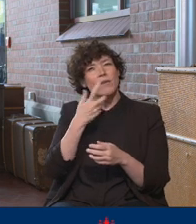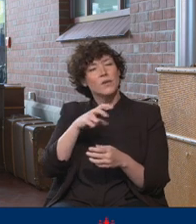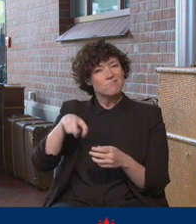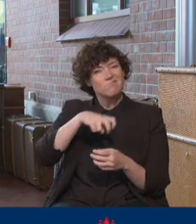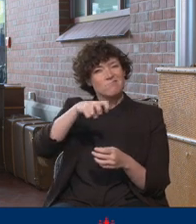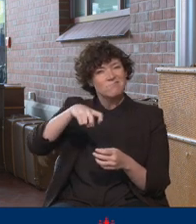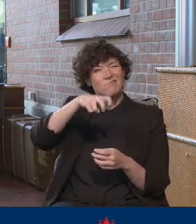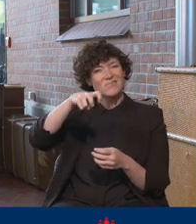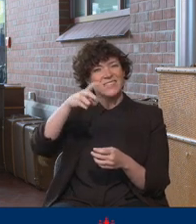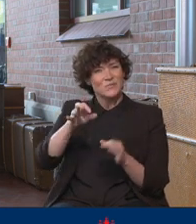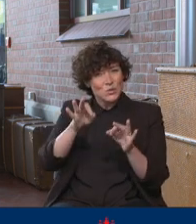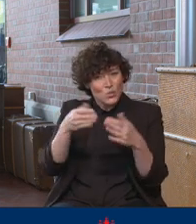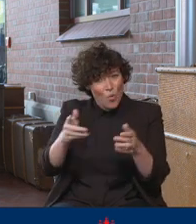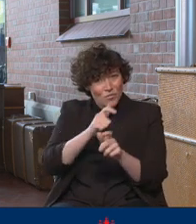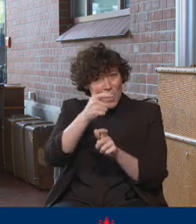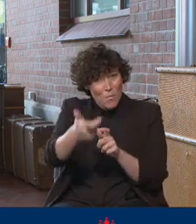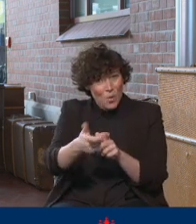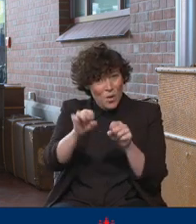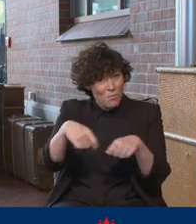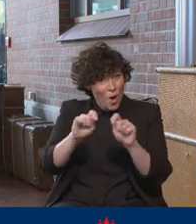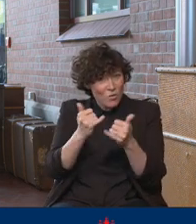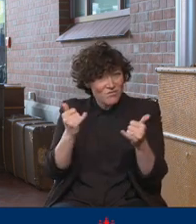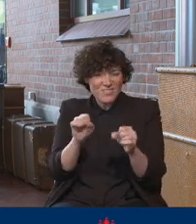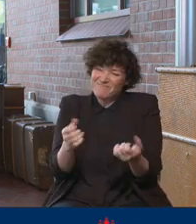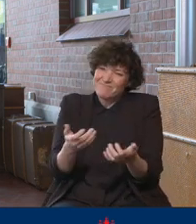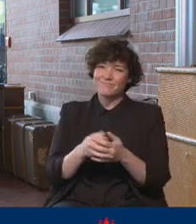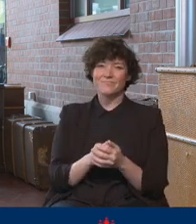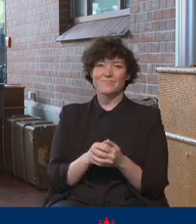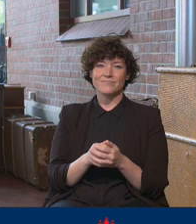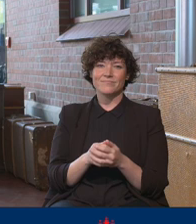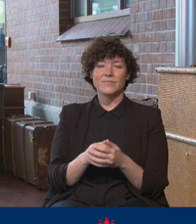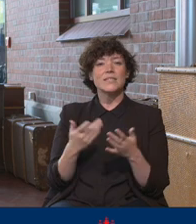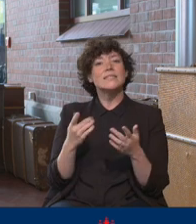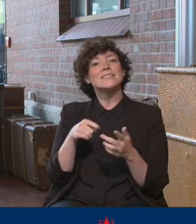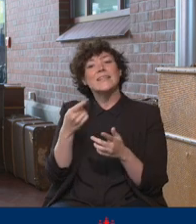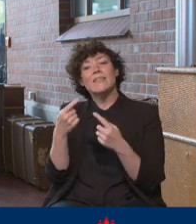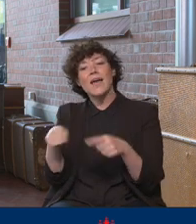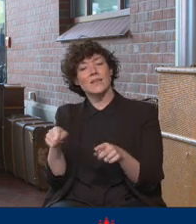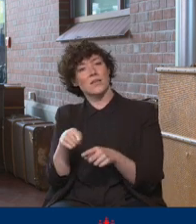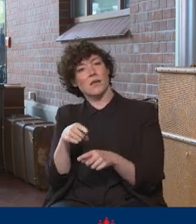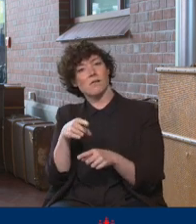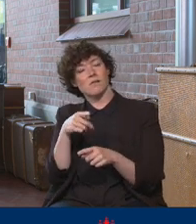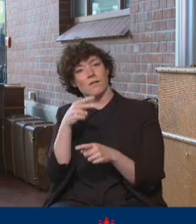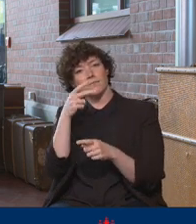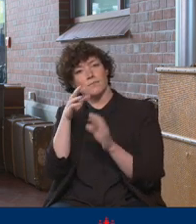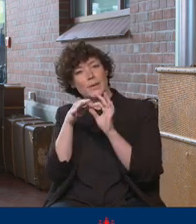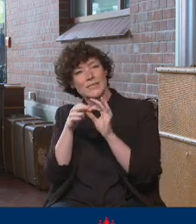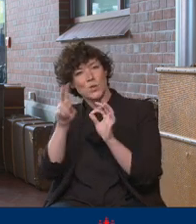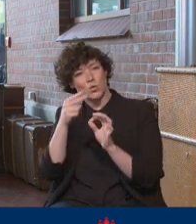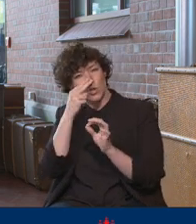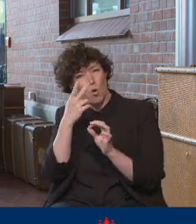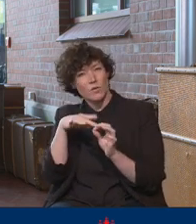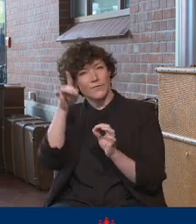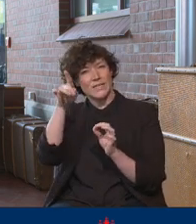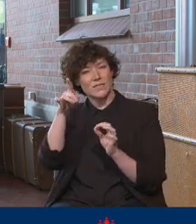mal die anderen wegebeziehung untersucht und haben ergänzend zu der roten